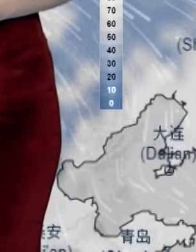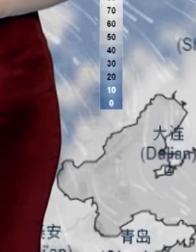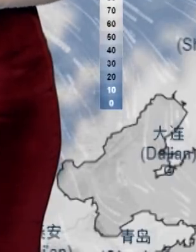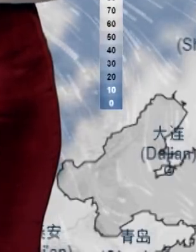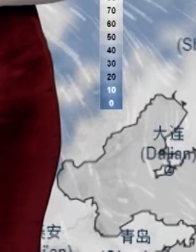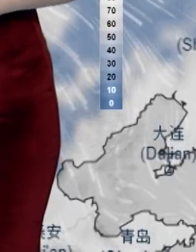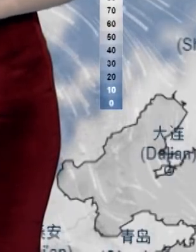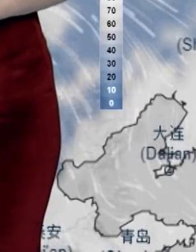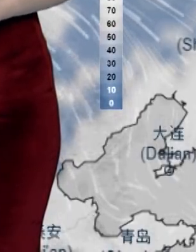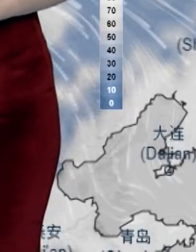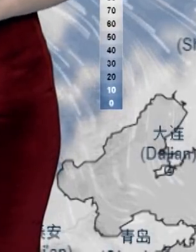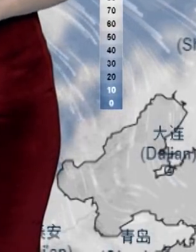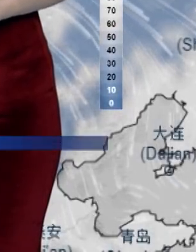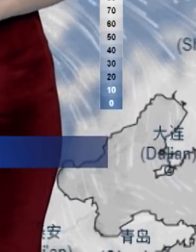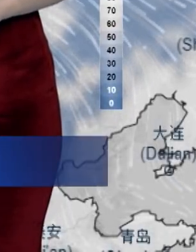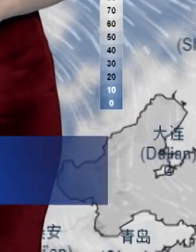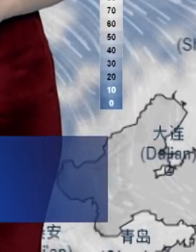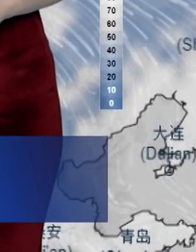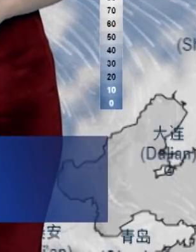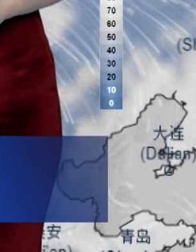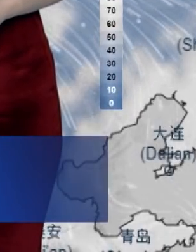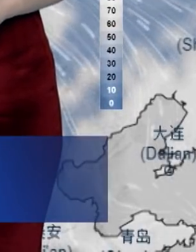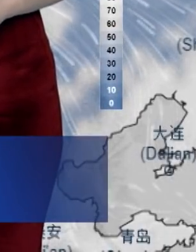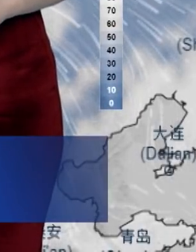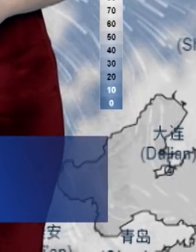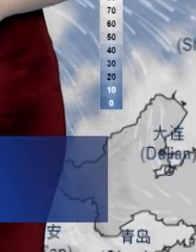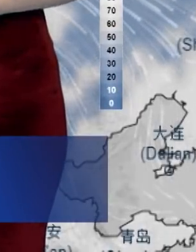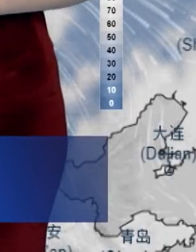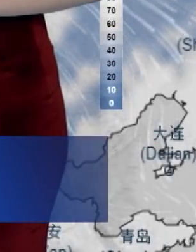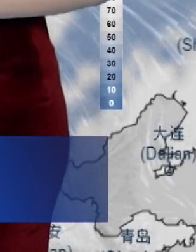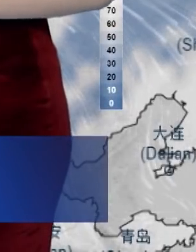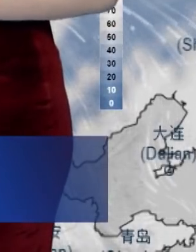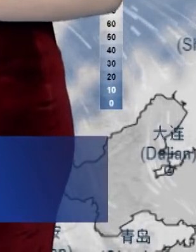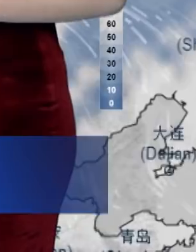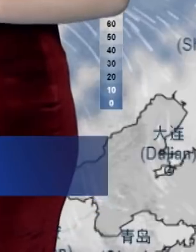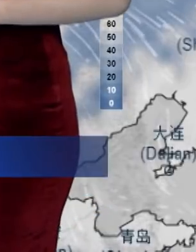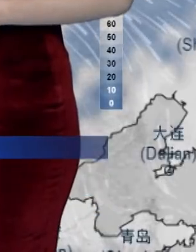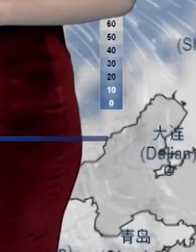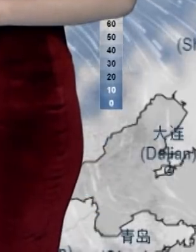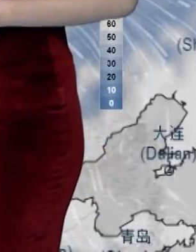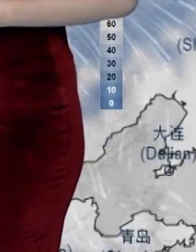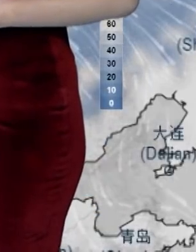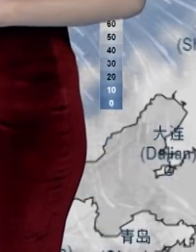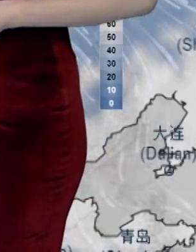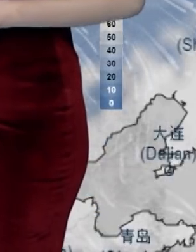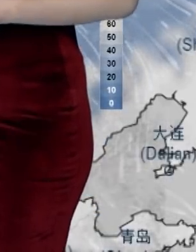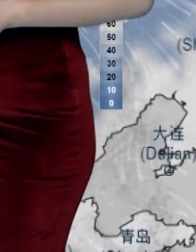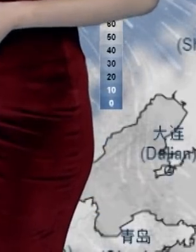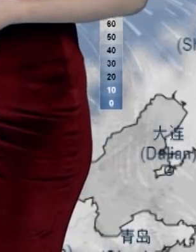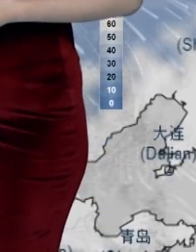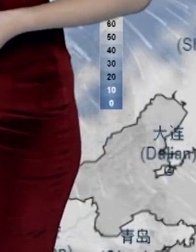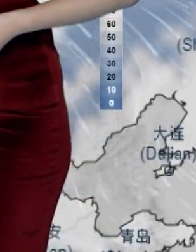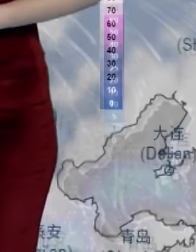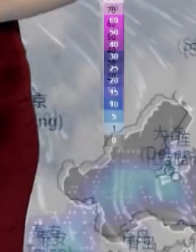Ариун Зоя 1-р сарын 12-ноос 13-ны хүртэлх өдрийн цагаар мэдээг танилцуулъя. Нутгийн хойд дах орчмоор солигдмал үлдээ, бусад нутгаар бол бага автрын